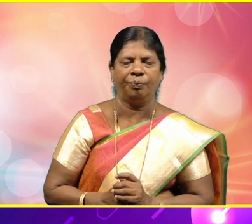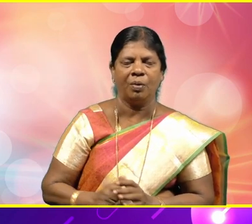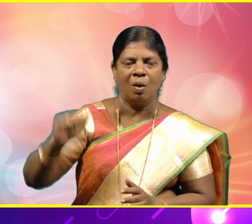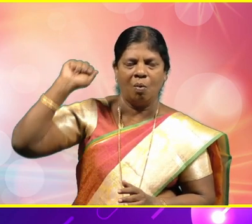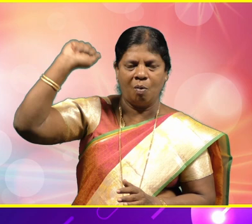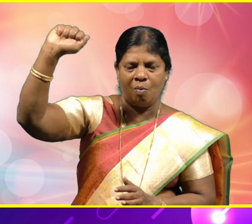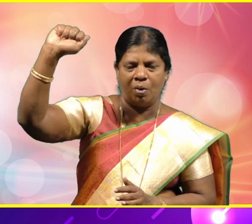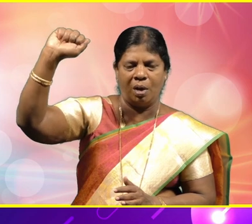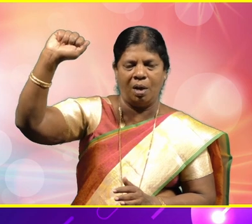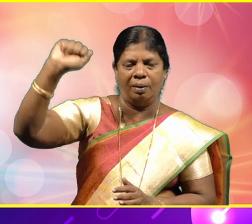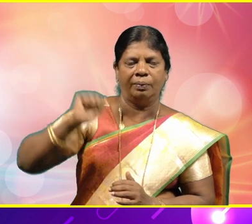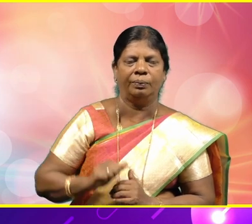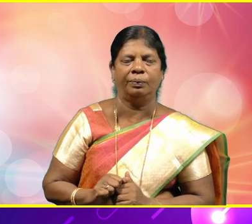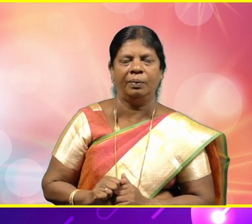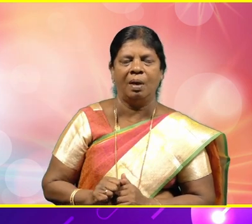உம்முடைய